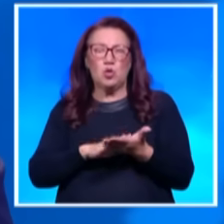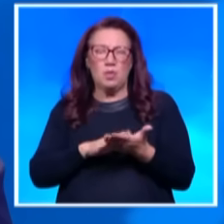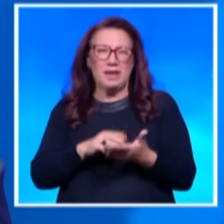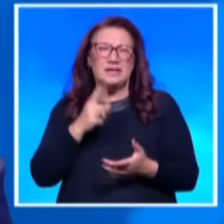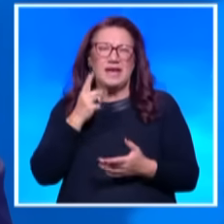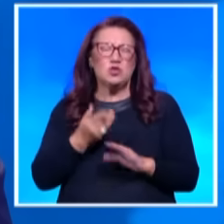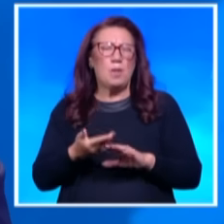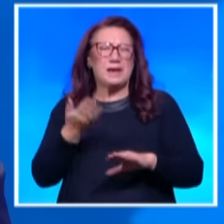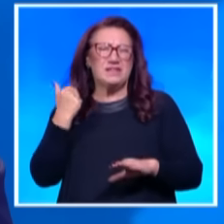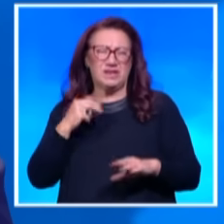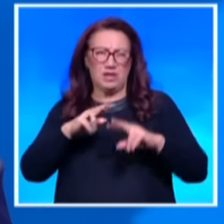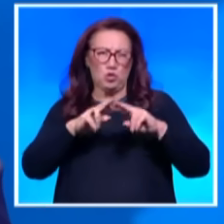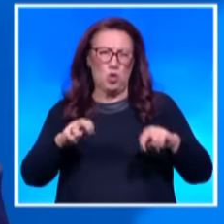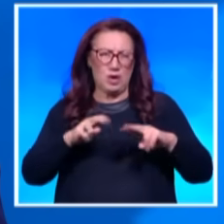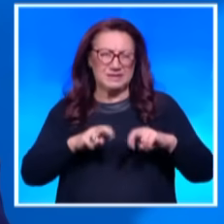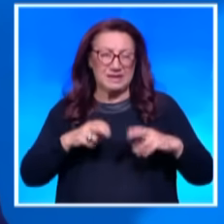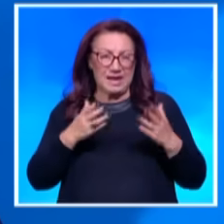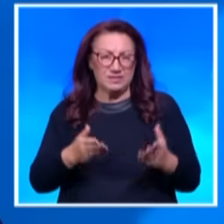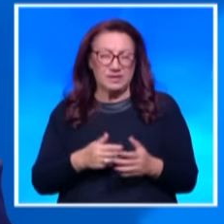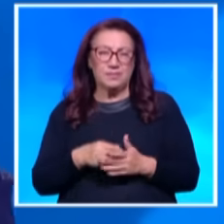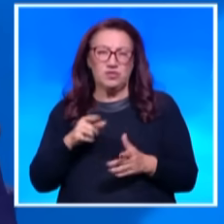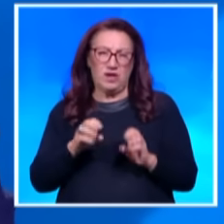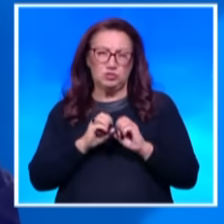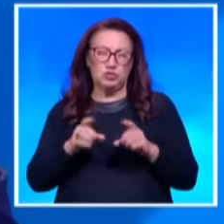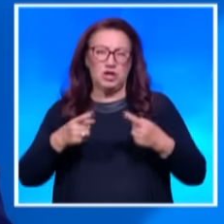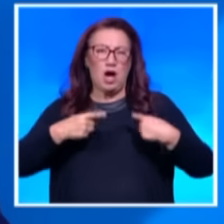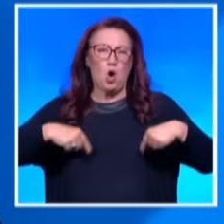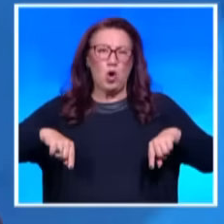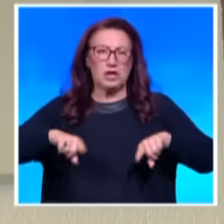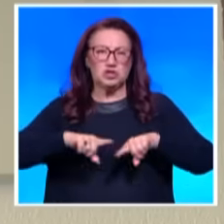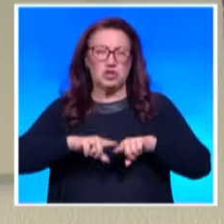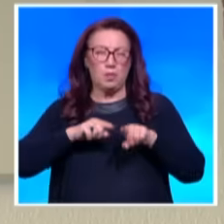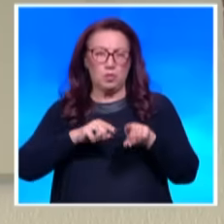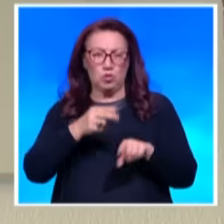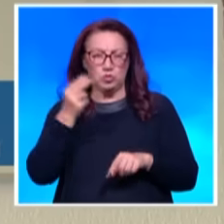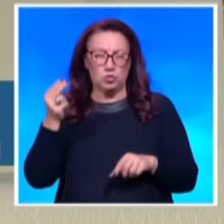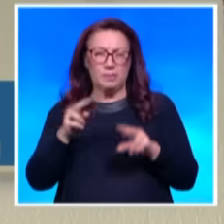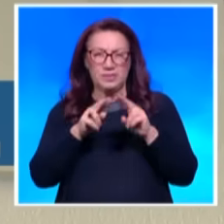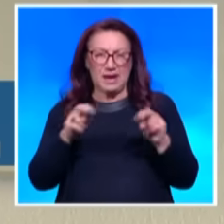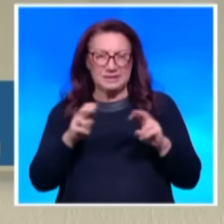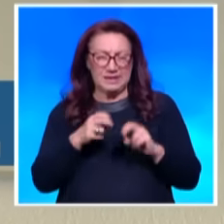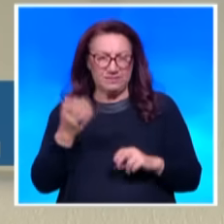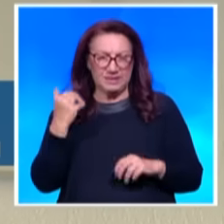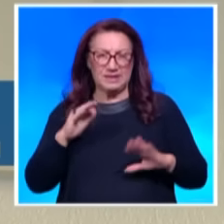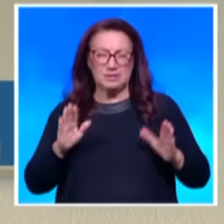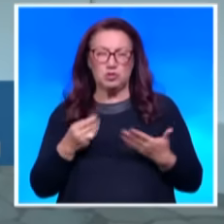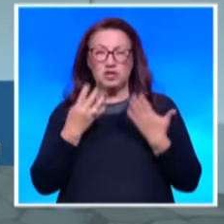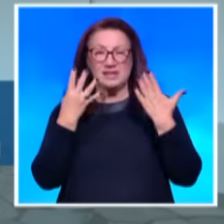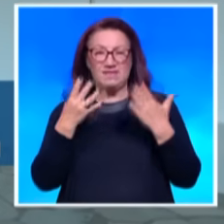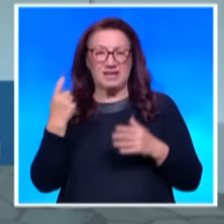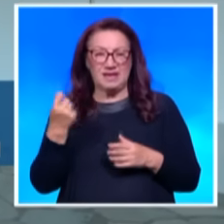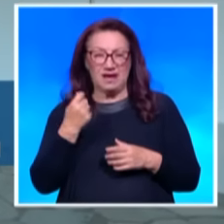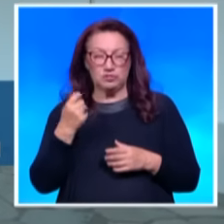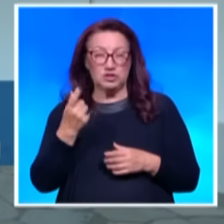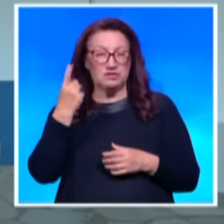висящото досъдебно производство. Това съобщиха от окръжната прокуратура. Разследването е от 9 август. При акция вчера полицаят